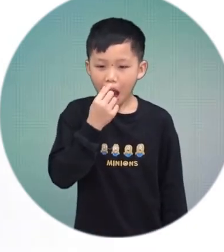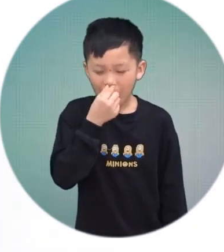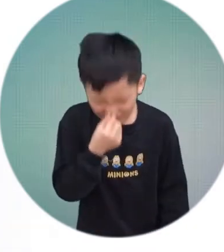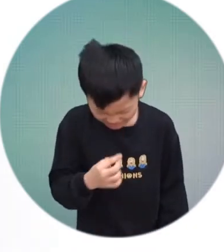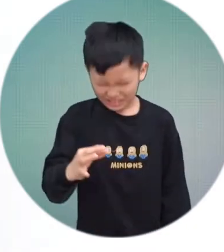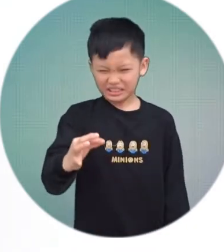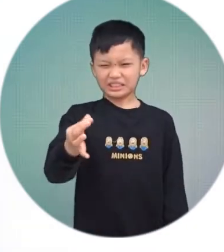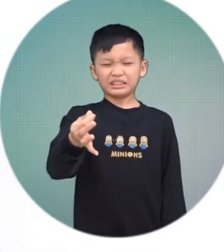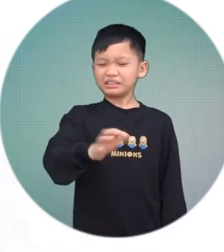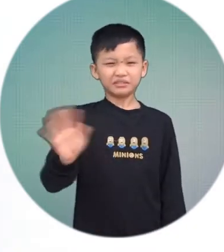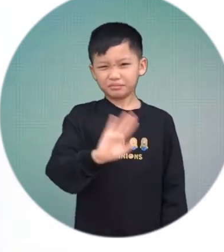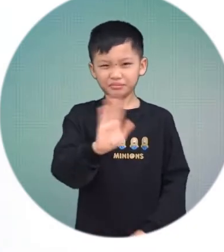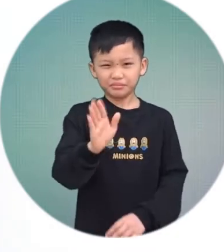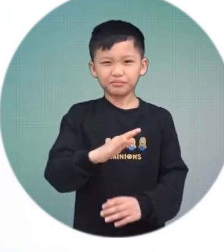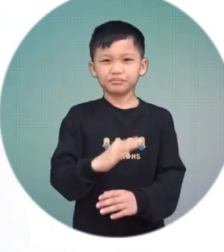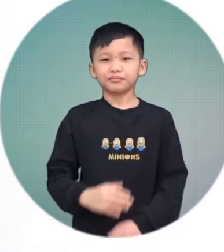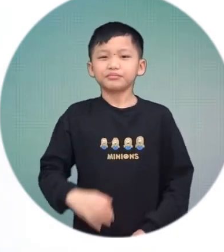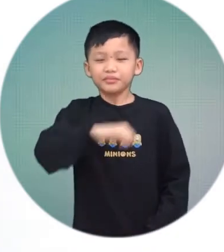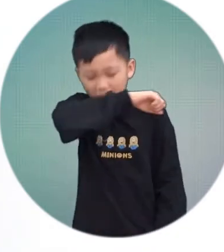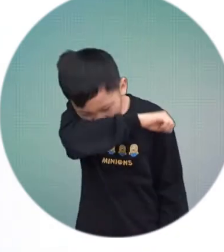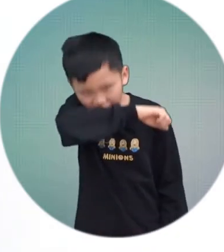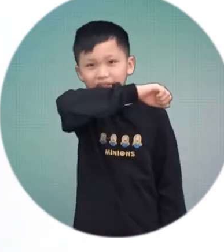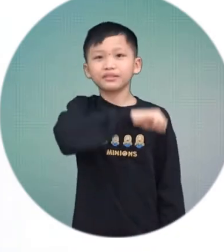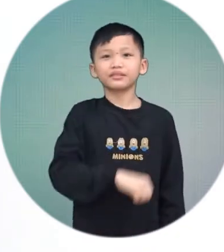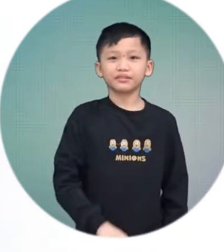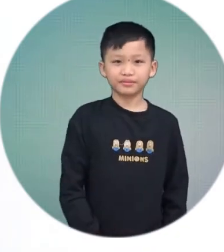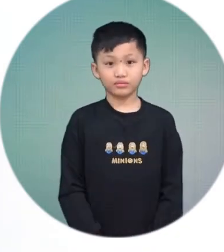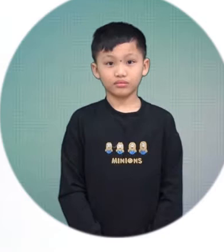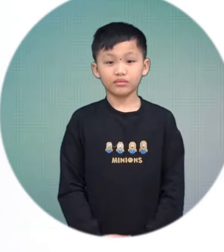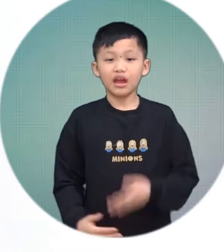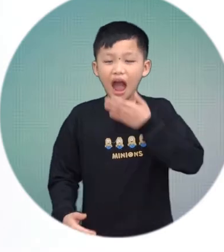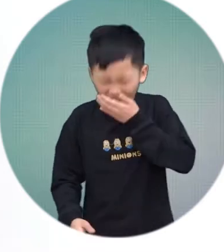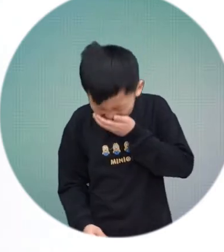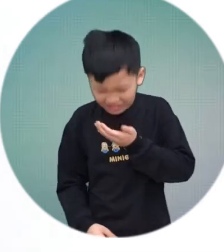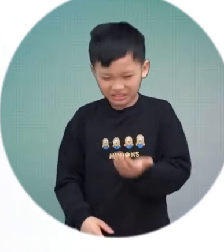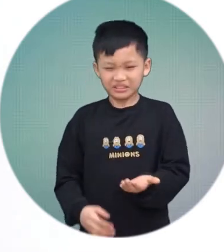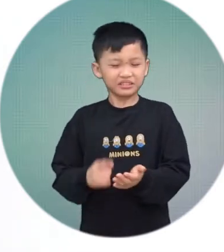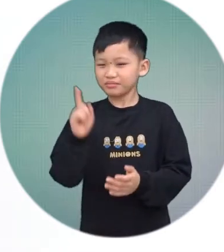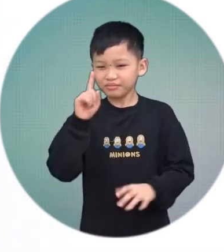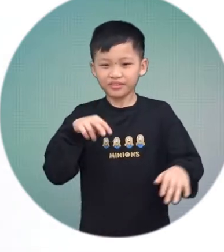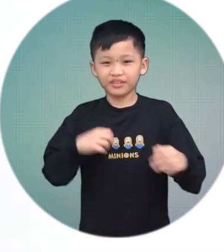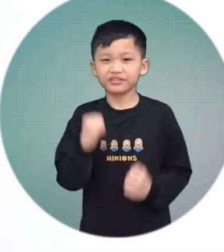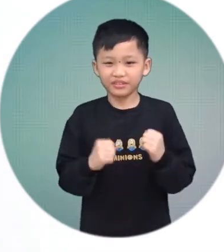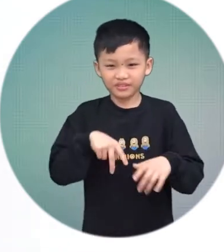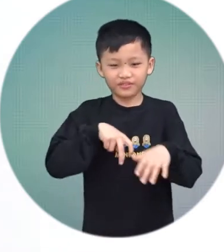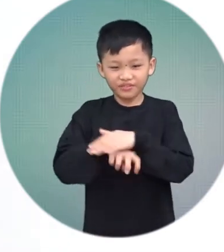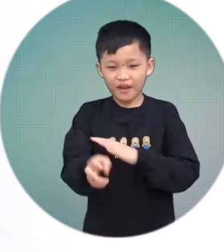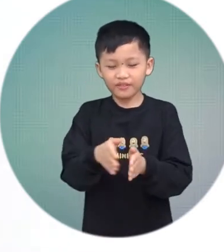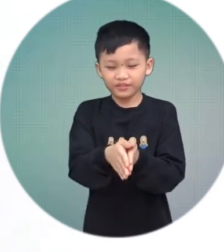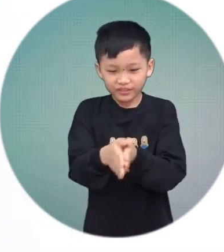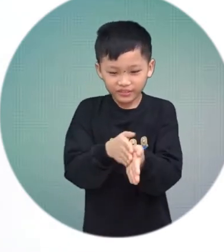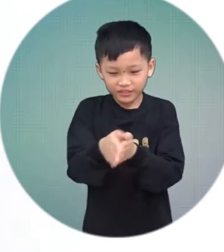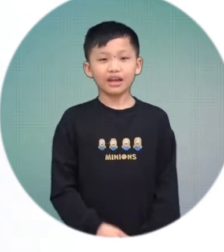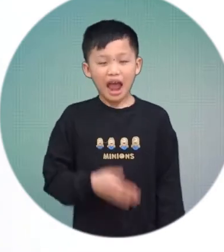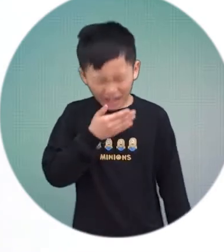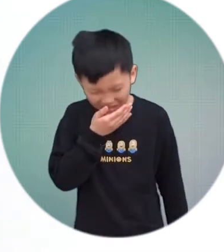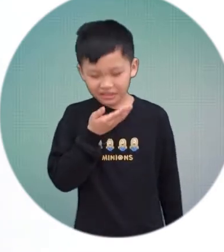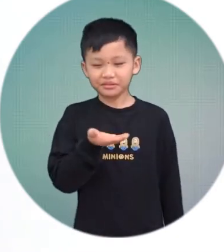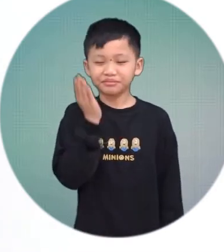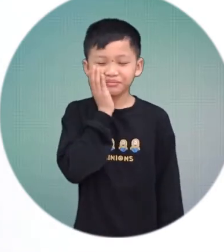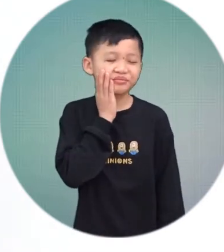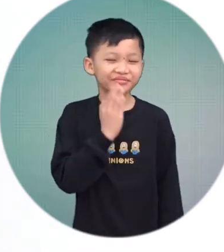Khi ho hoặc hắt hơi, cậu nhớ che mũi và miệng bằng khuỷu tay và rửa tay ngay với xà phòng sau khi hắt hơi